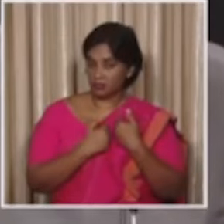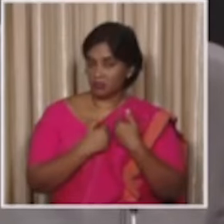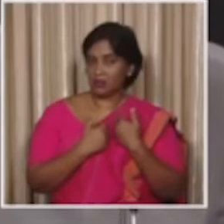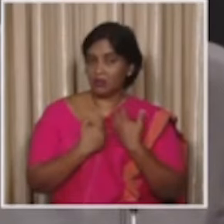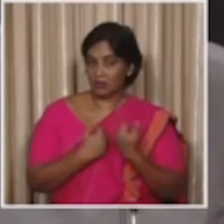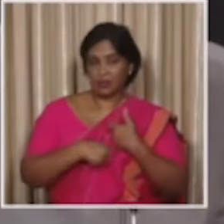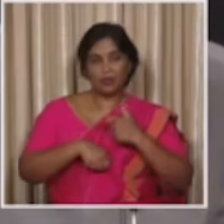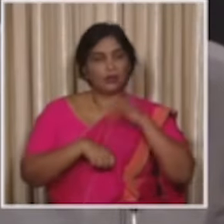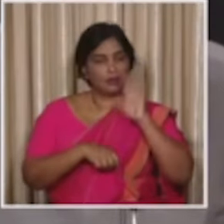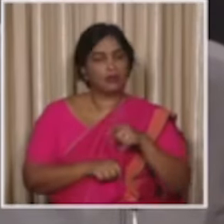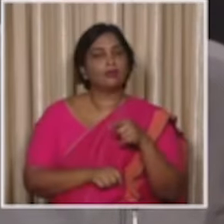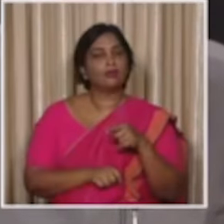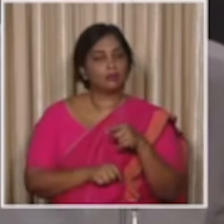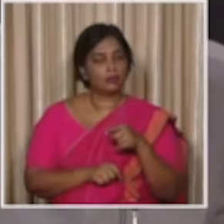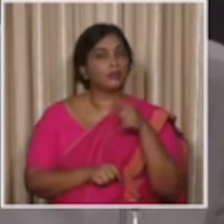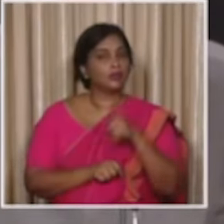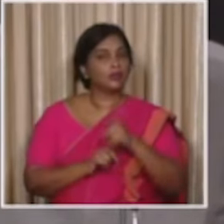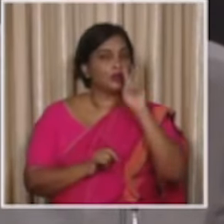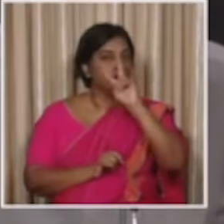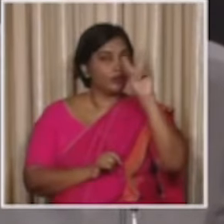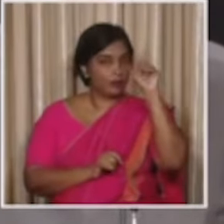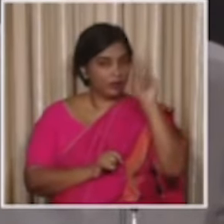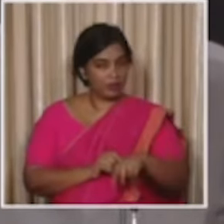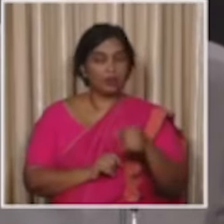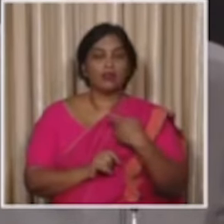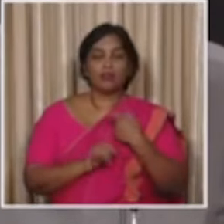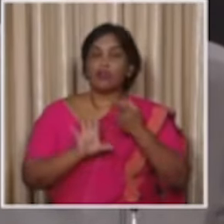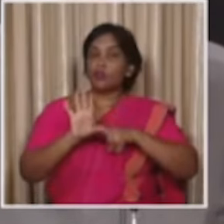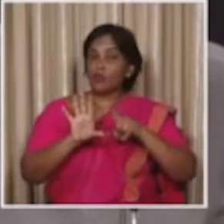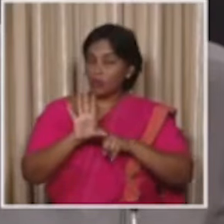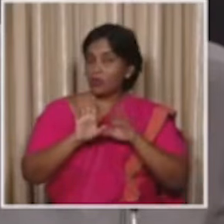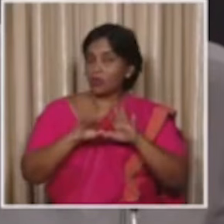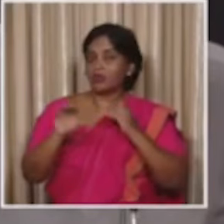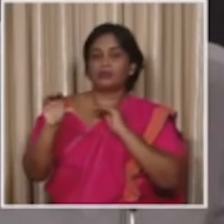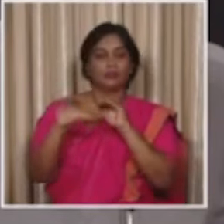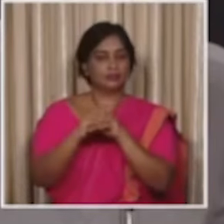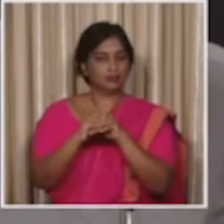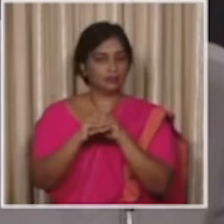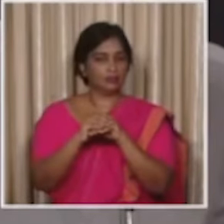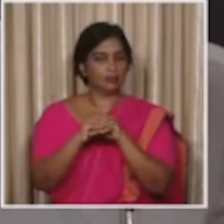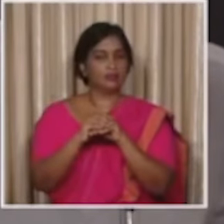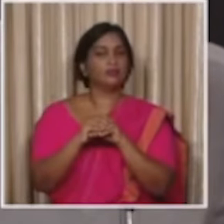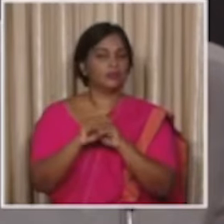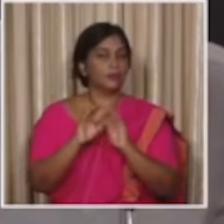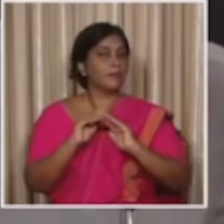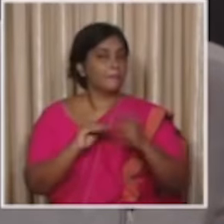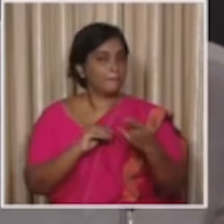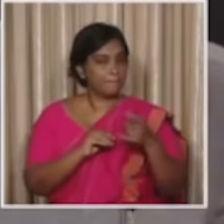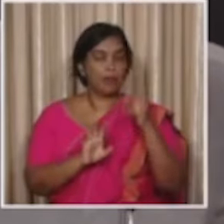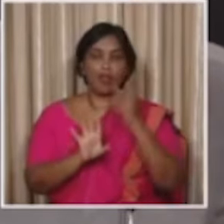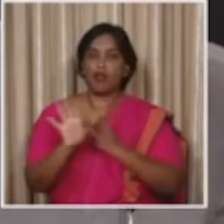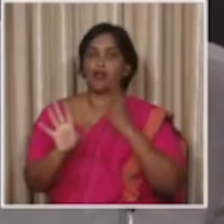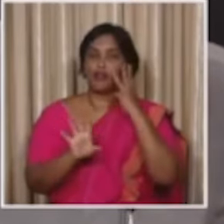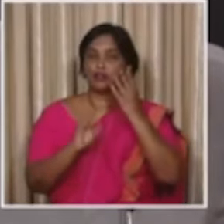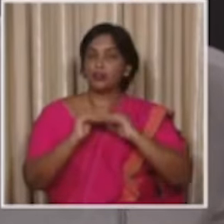බාර ගන්න අවස්ථාවේදී මේ 22,000ට අභ්‍යාසලාභී පත්වීමක් දීලා ඊට පස්සේ අවුරුදු